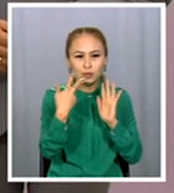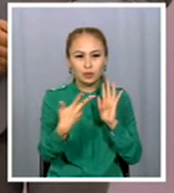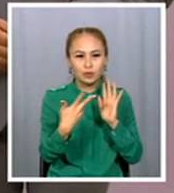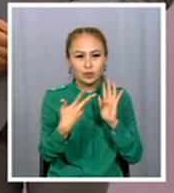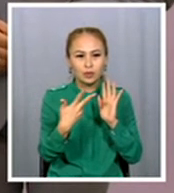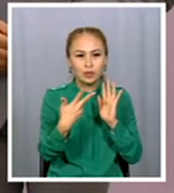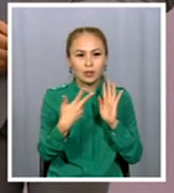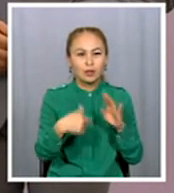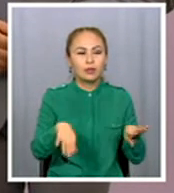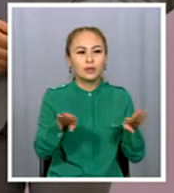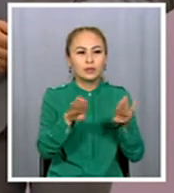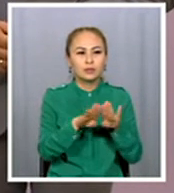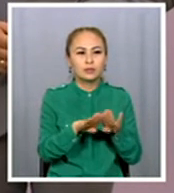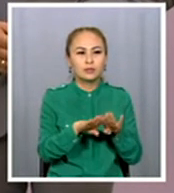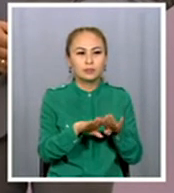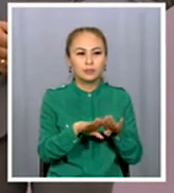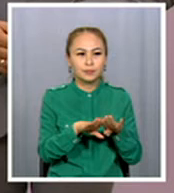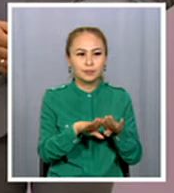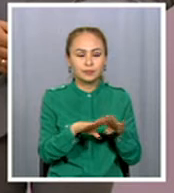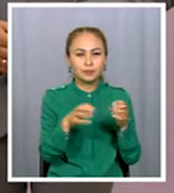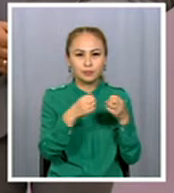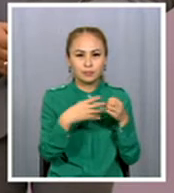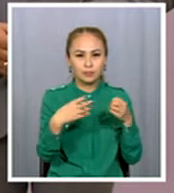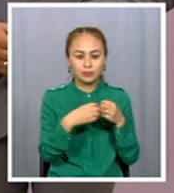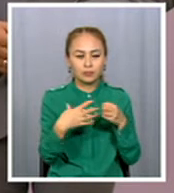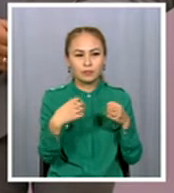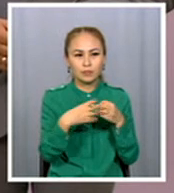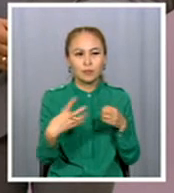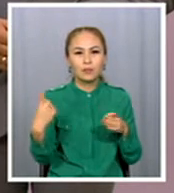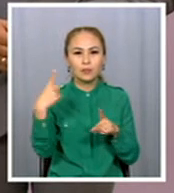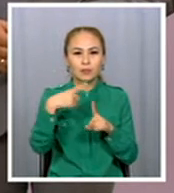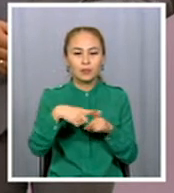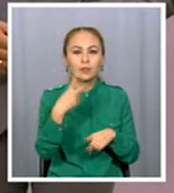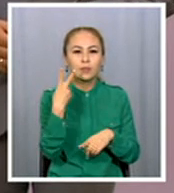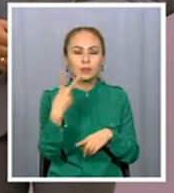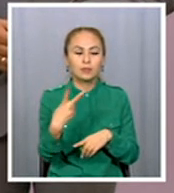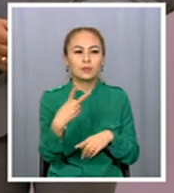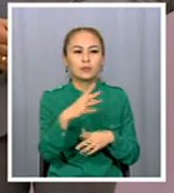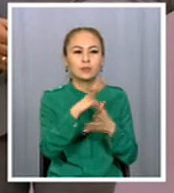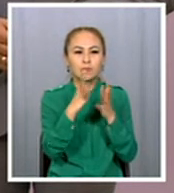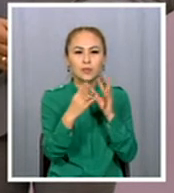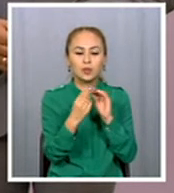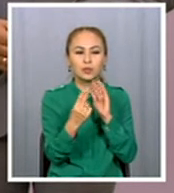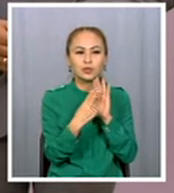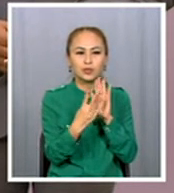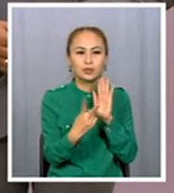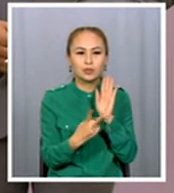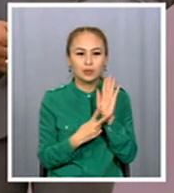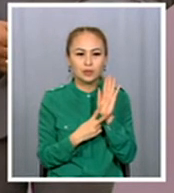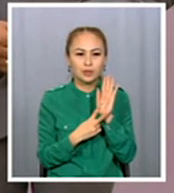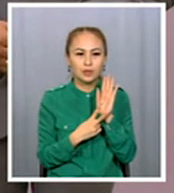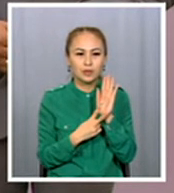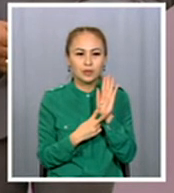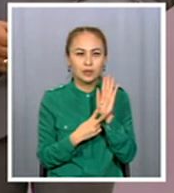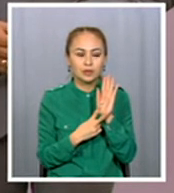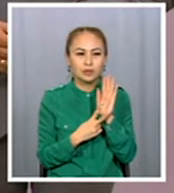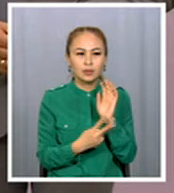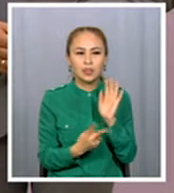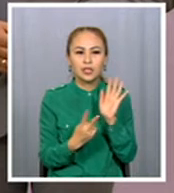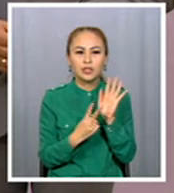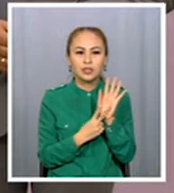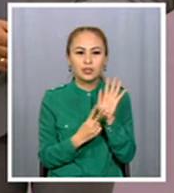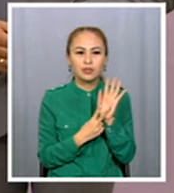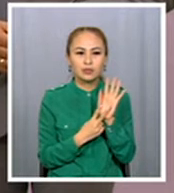пен 3-тің көбейтіндісі 15-ке тен, 15-ке ойдағы 2-ні қосамыз. Қосындының мәні 17-ге тең